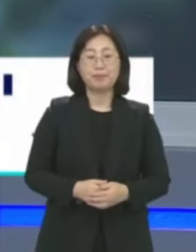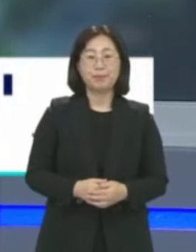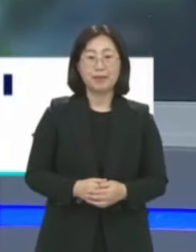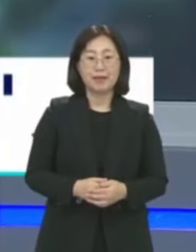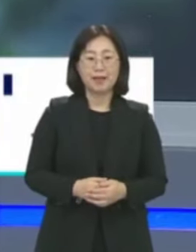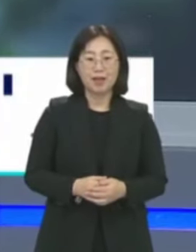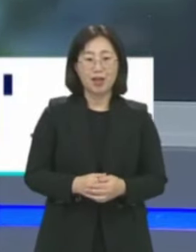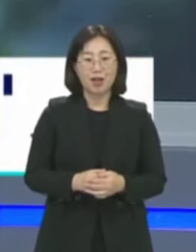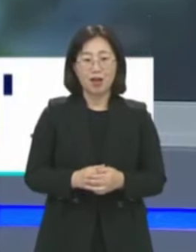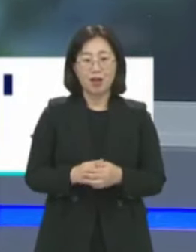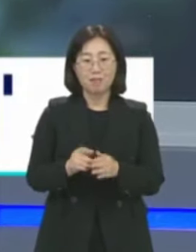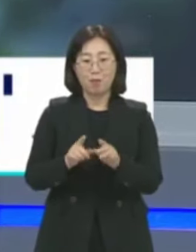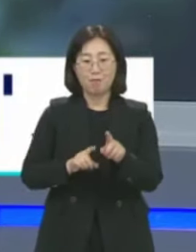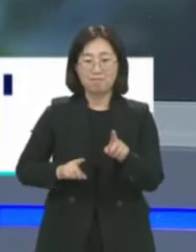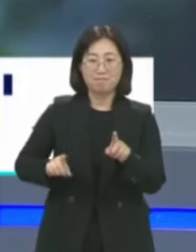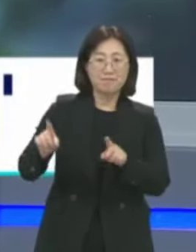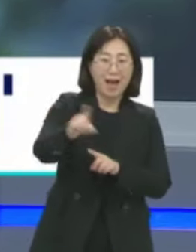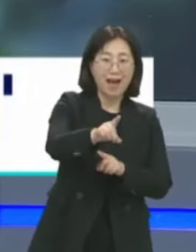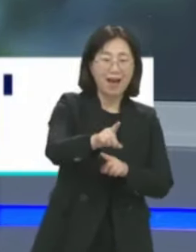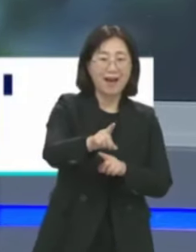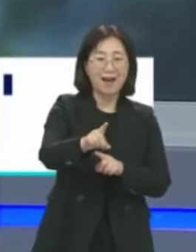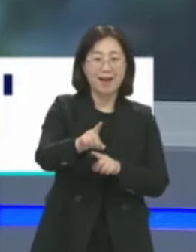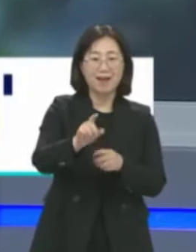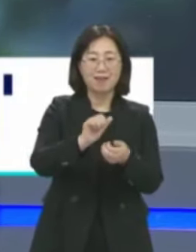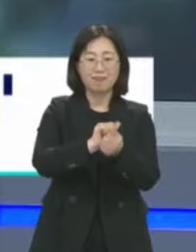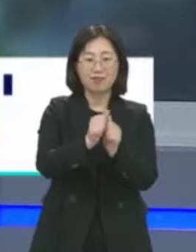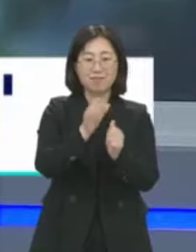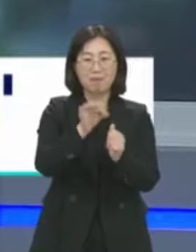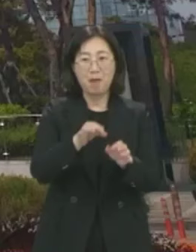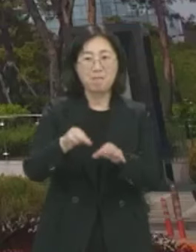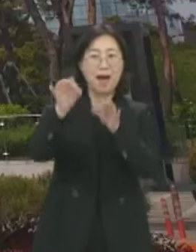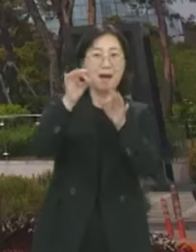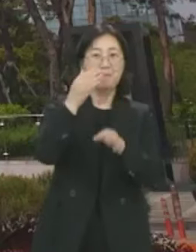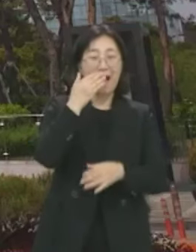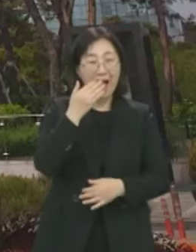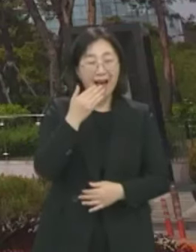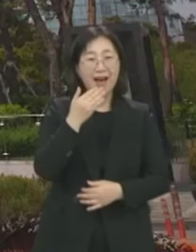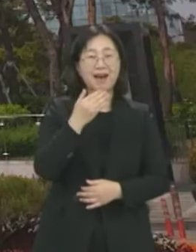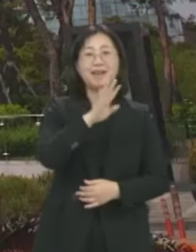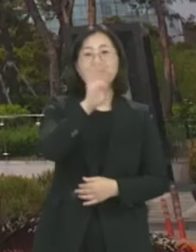계기가 있을지 주목이 되는데 보도에 김철진 기자입니다.